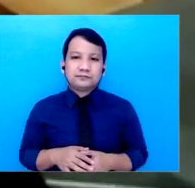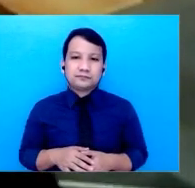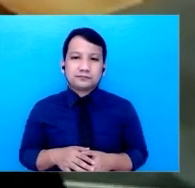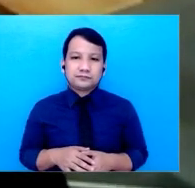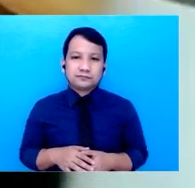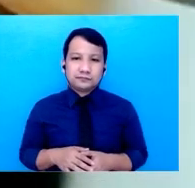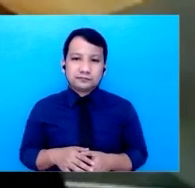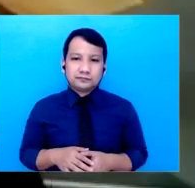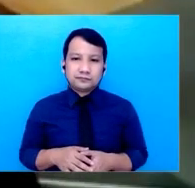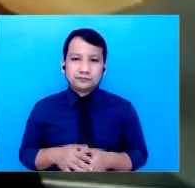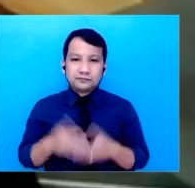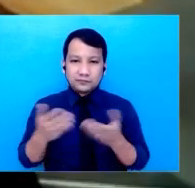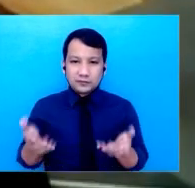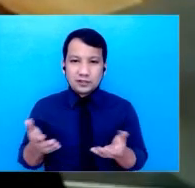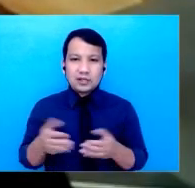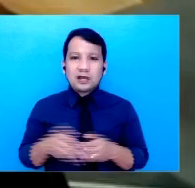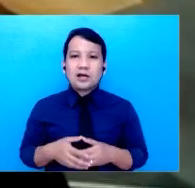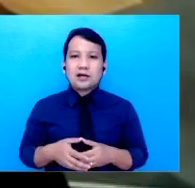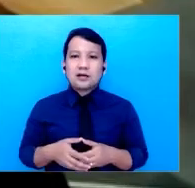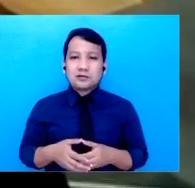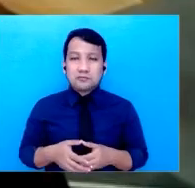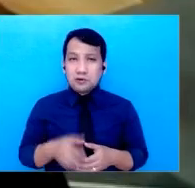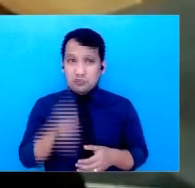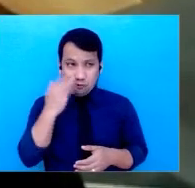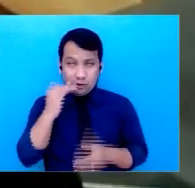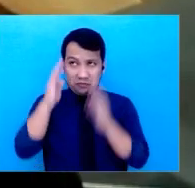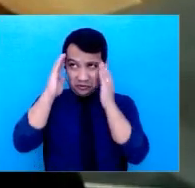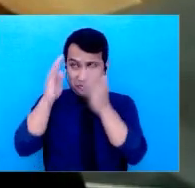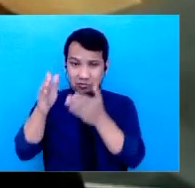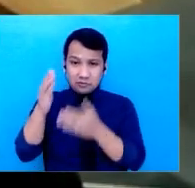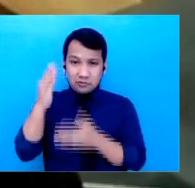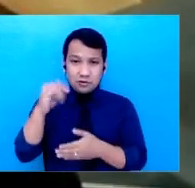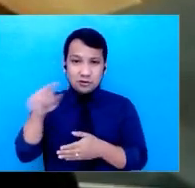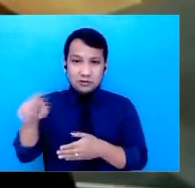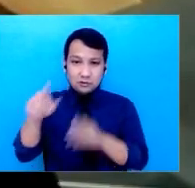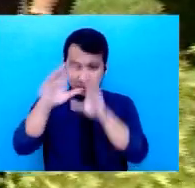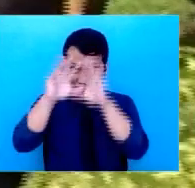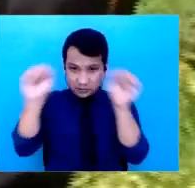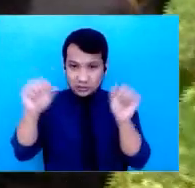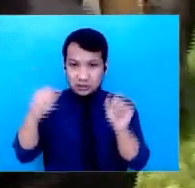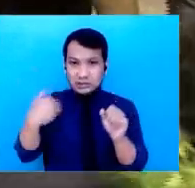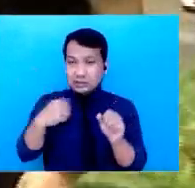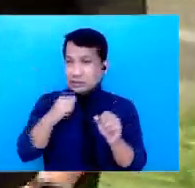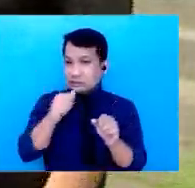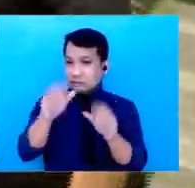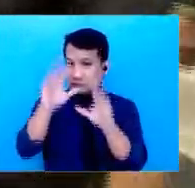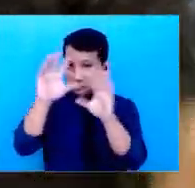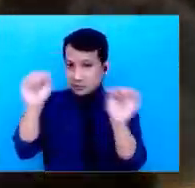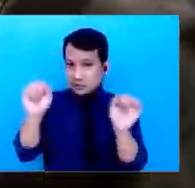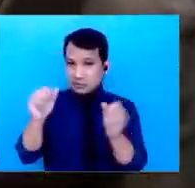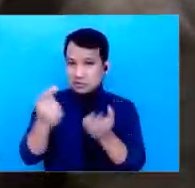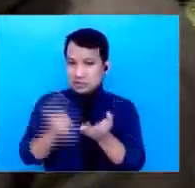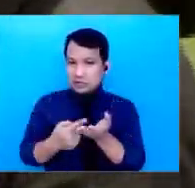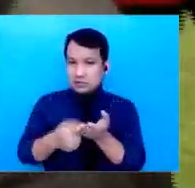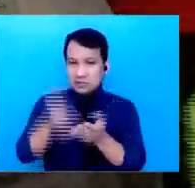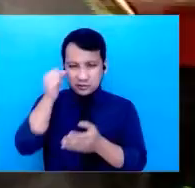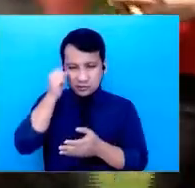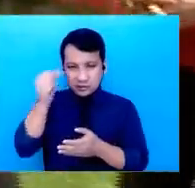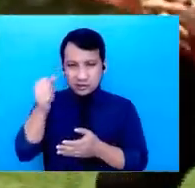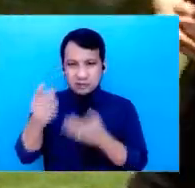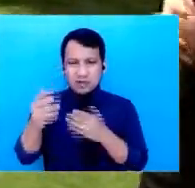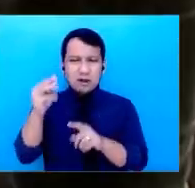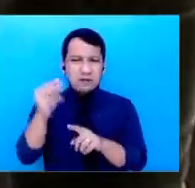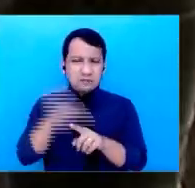Yun lang. Ba't magpo-focus ako sa kanya kung hindi naman siya presidente? Paniwala rin ni Salceda, Mayo pa lang